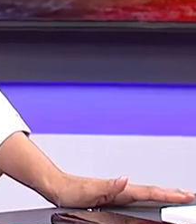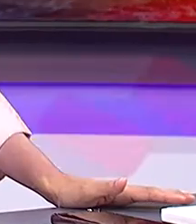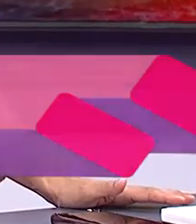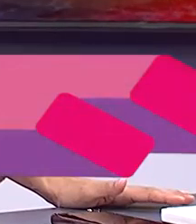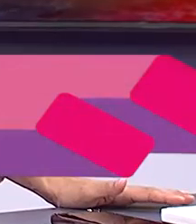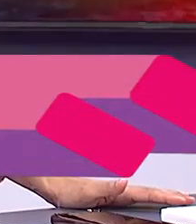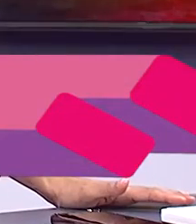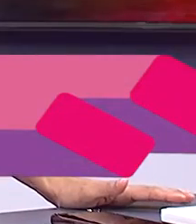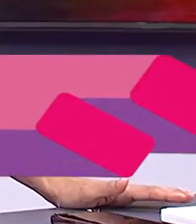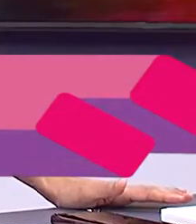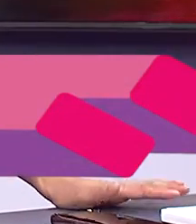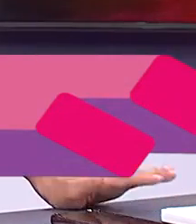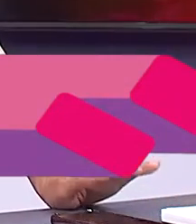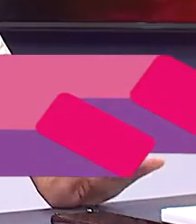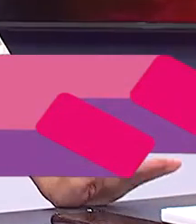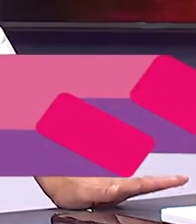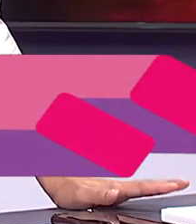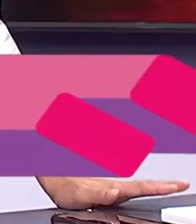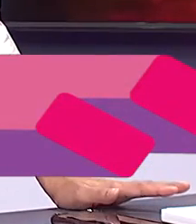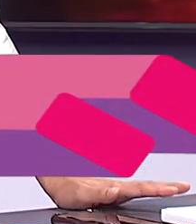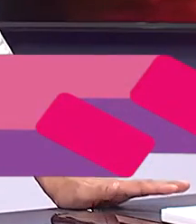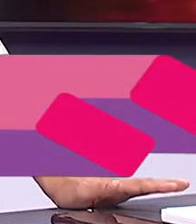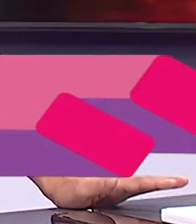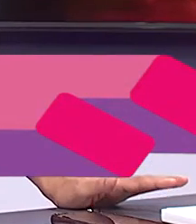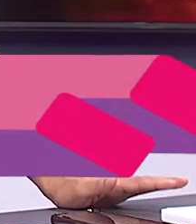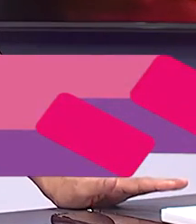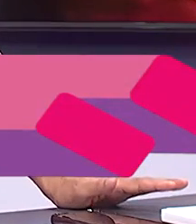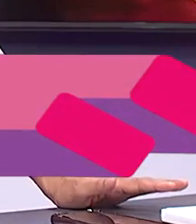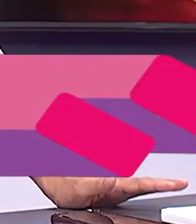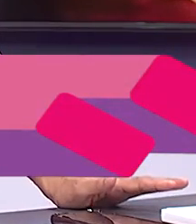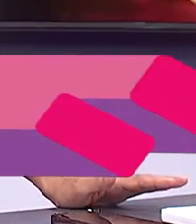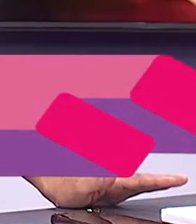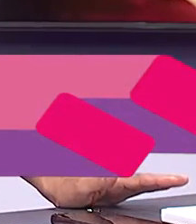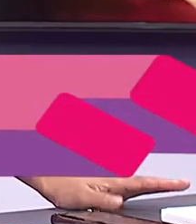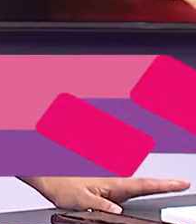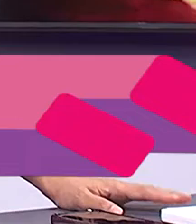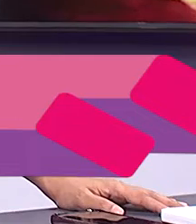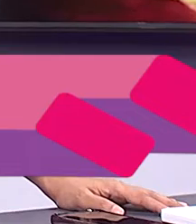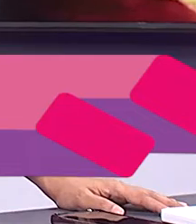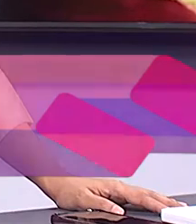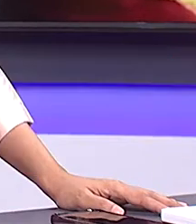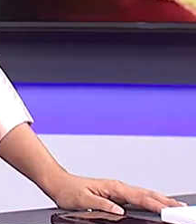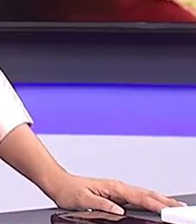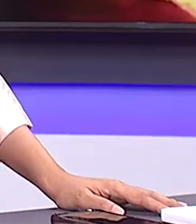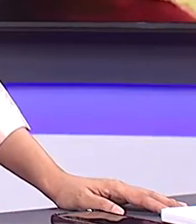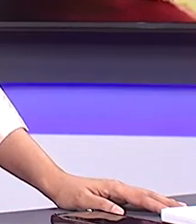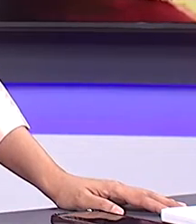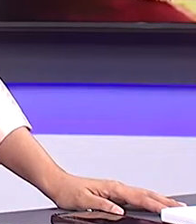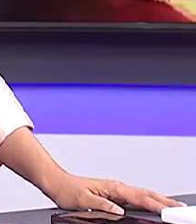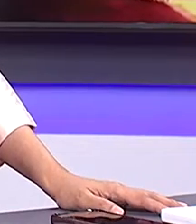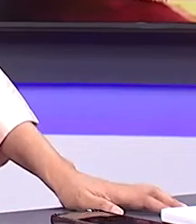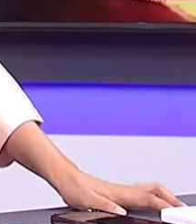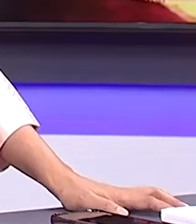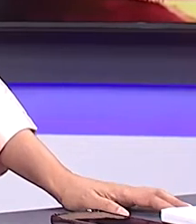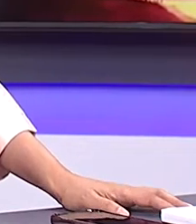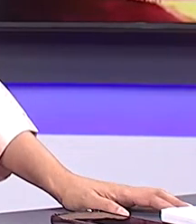KPM. Assalamualaikum. Selamat petang kepada semua penonton-penonton termasuklah adik-adik, murid-murid, ibu bapa yang turut serta